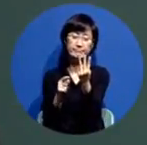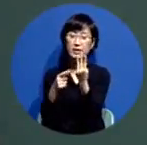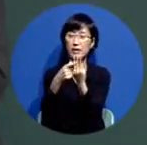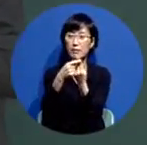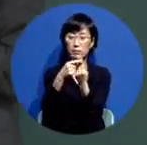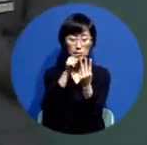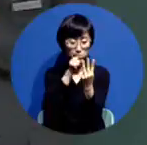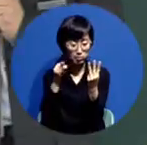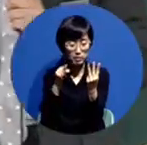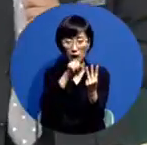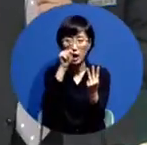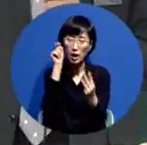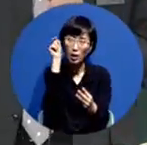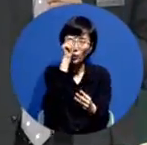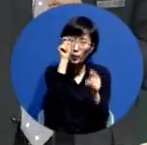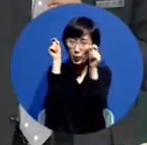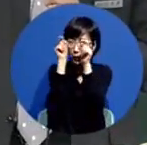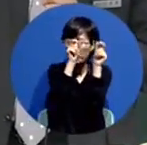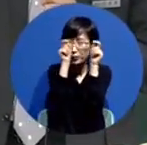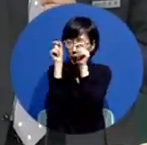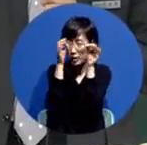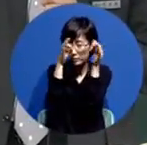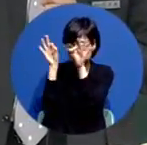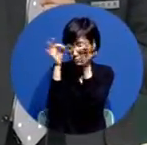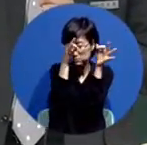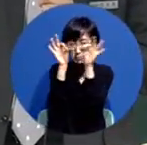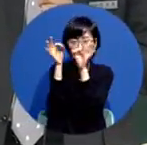눈치 보는 생활하고 있어요.